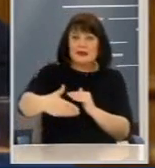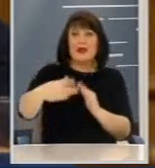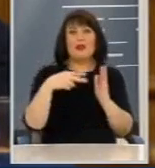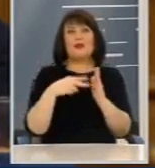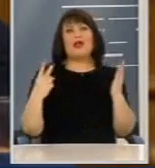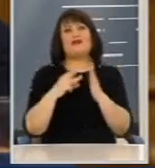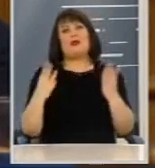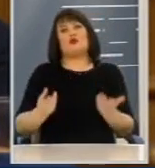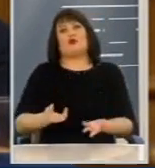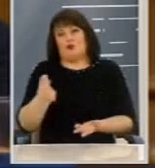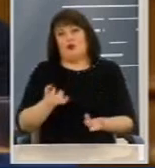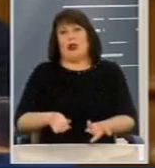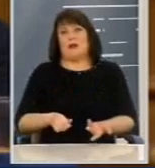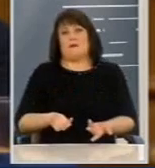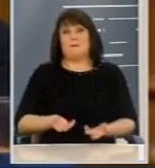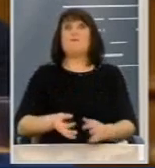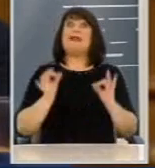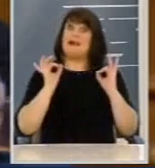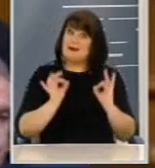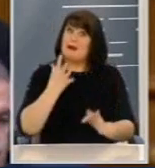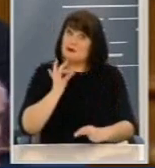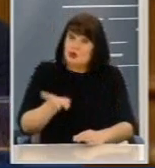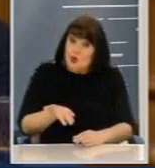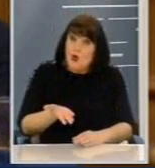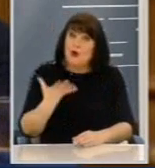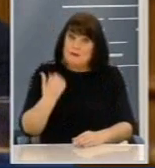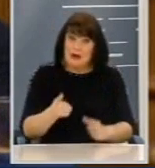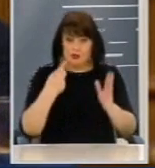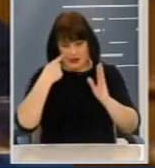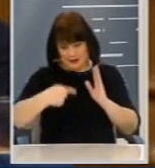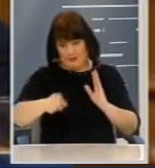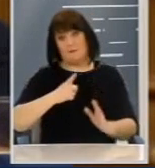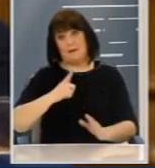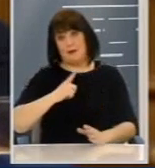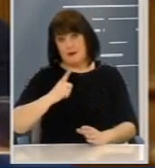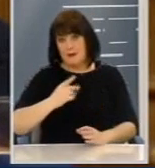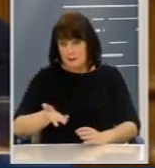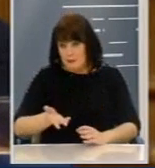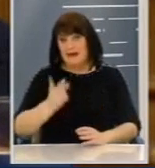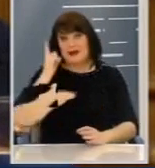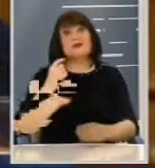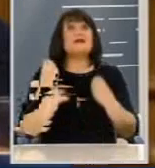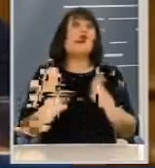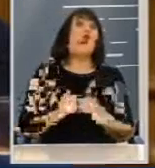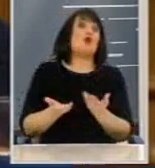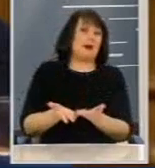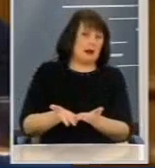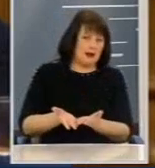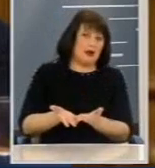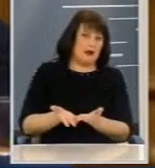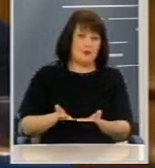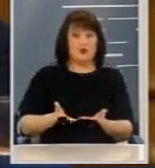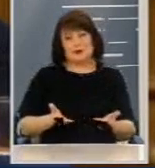2017 και το 2018. Και ακριβώς βεβαίως επειδή υπάρχουν αυτές οι προβλέψεις και γνωρίζετε πάρα πολύ καλά